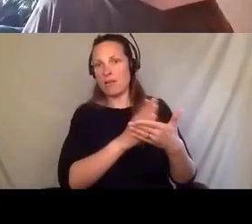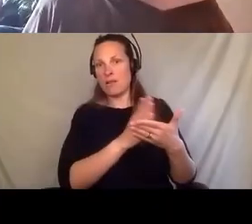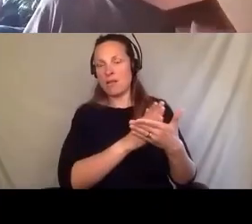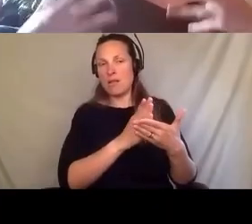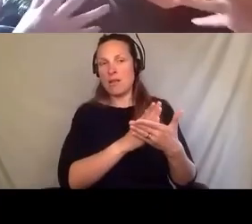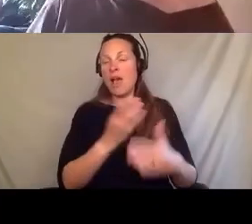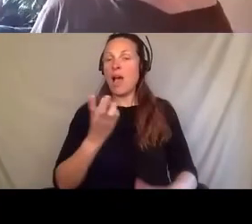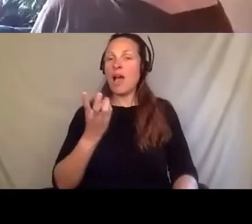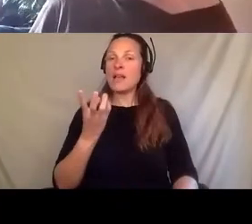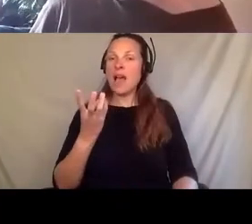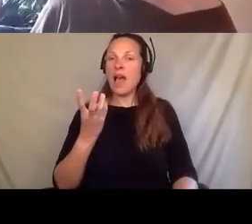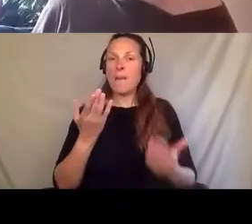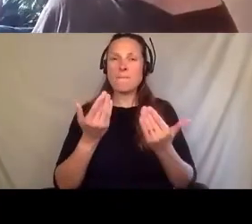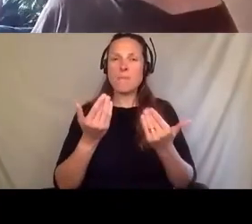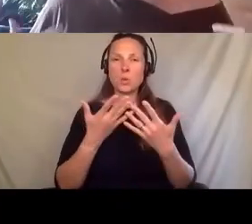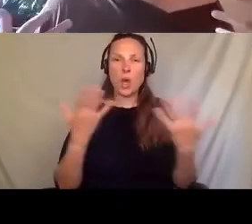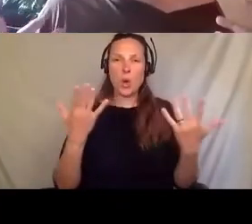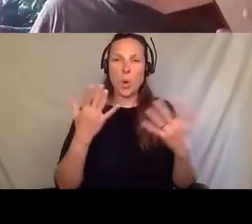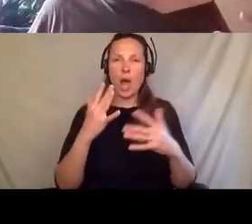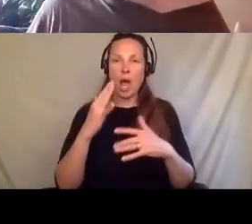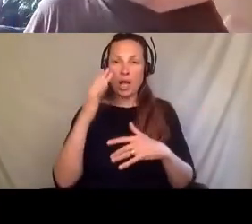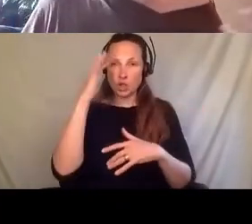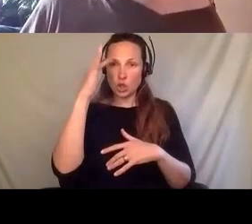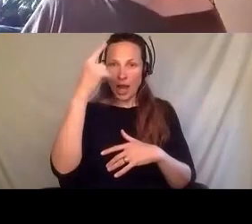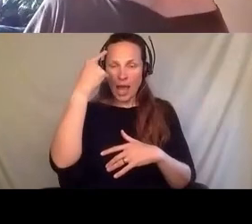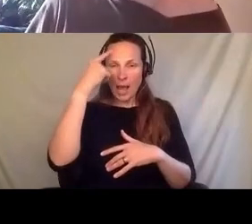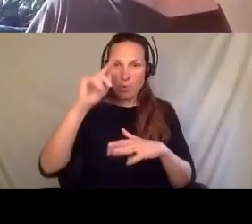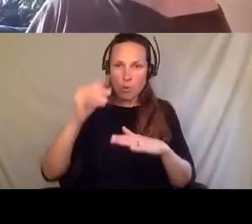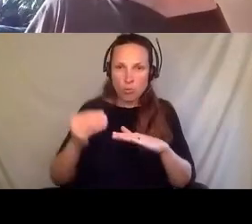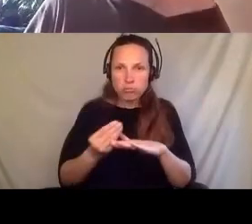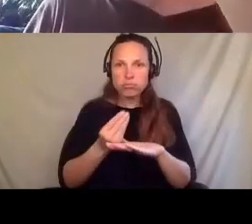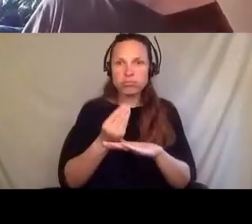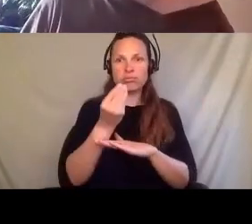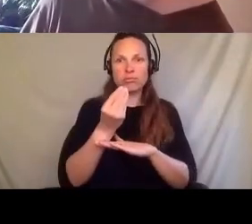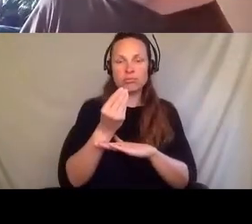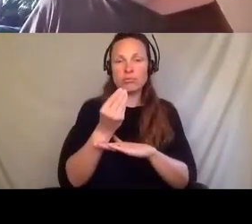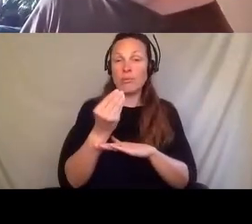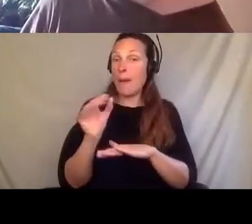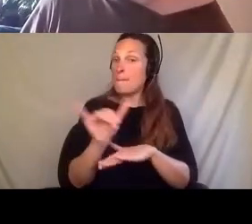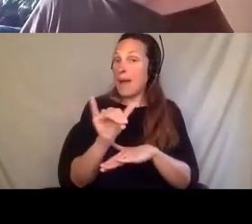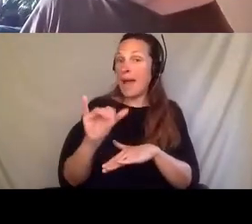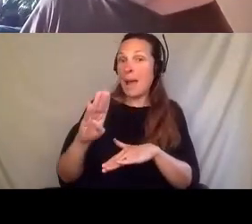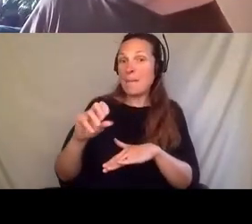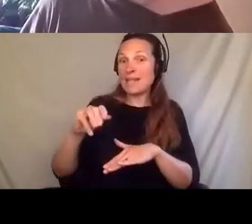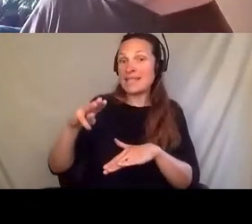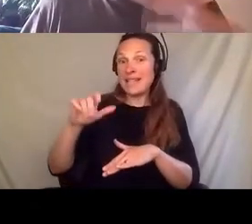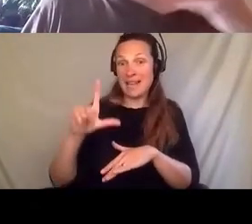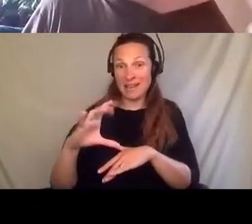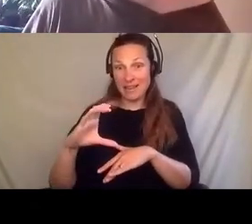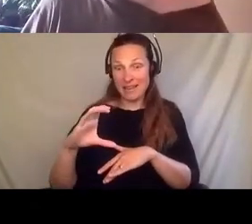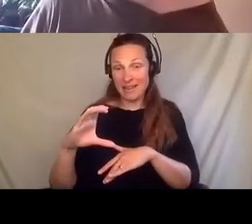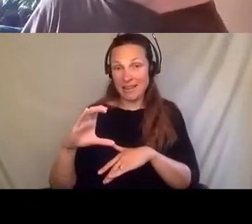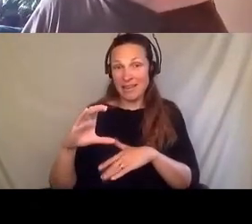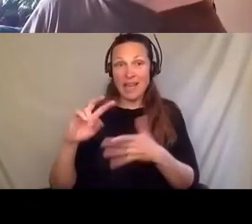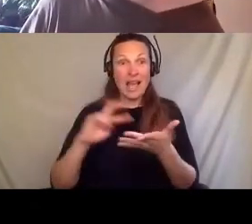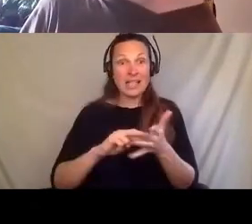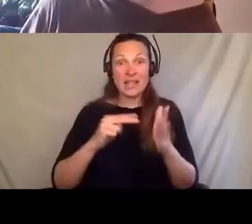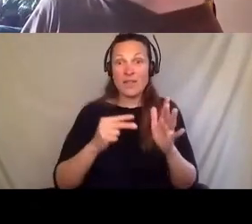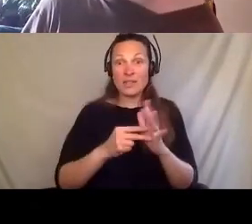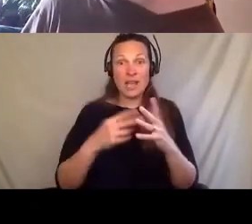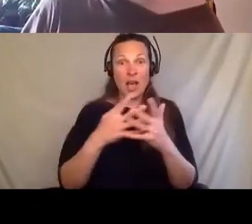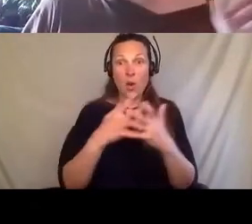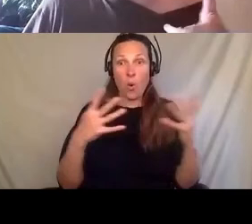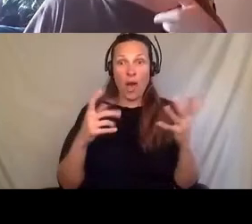les graines ont besoin de lumière pour germer, un peu comme le basilic. Et donc, on ne couvre pas